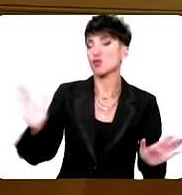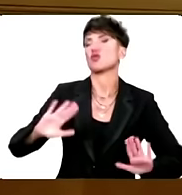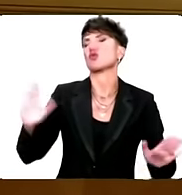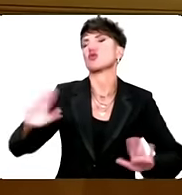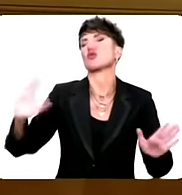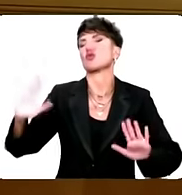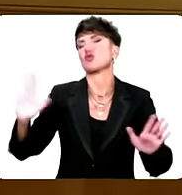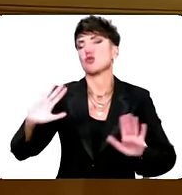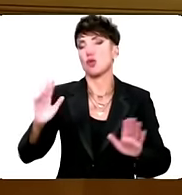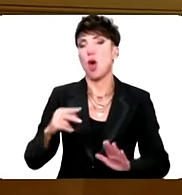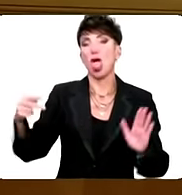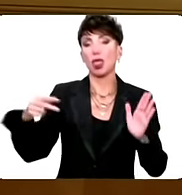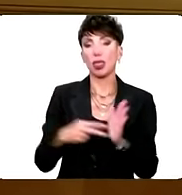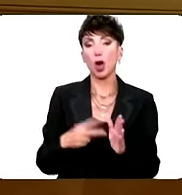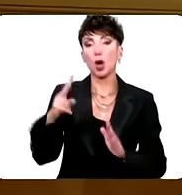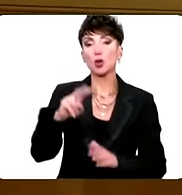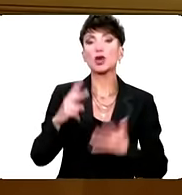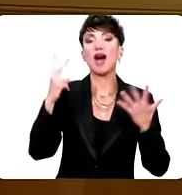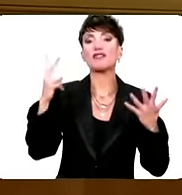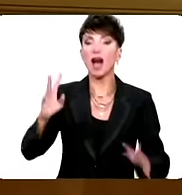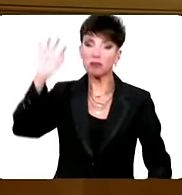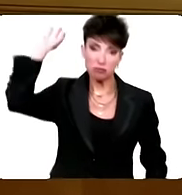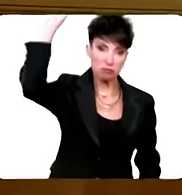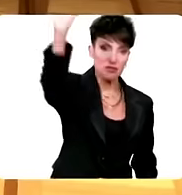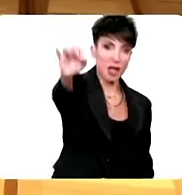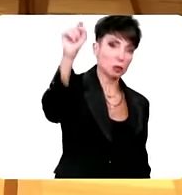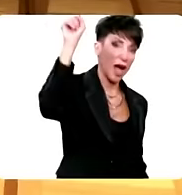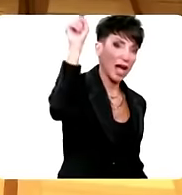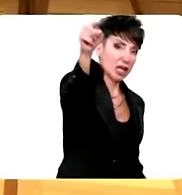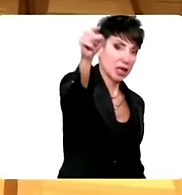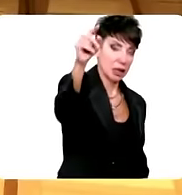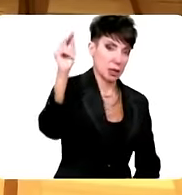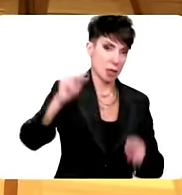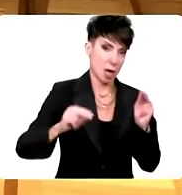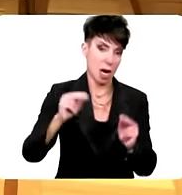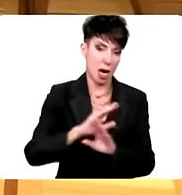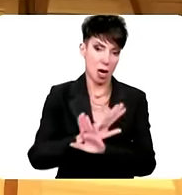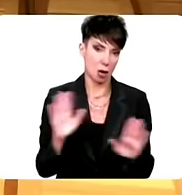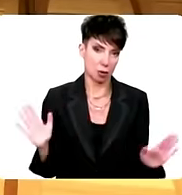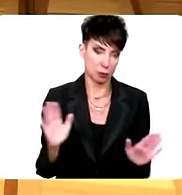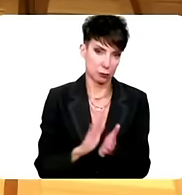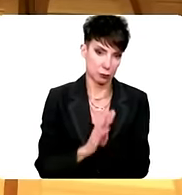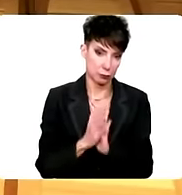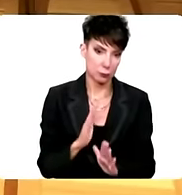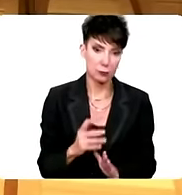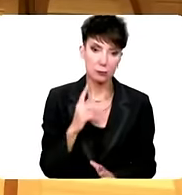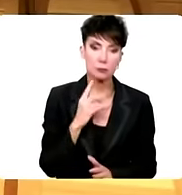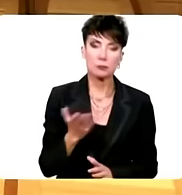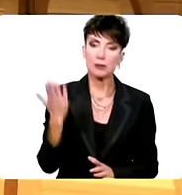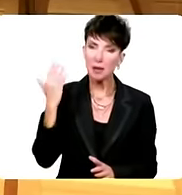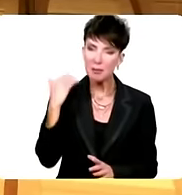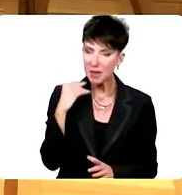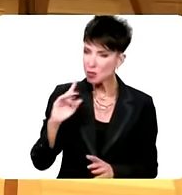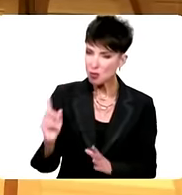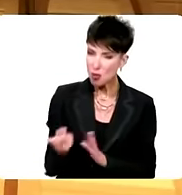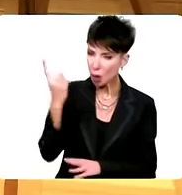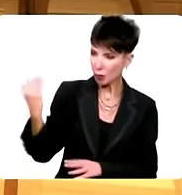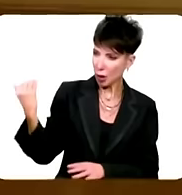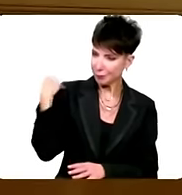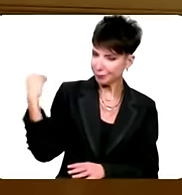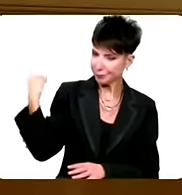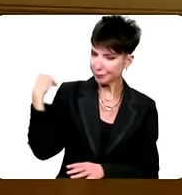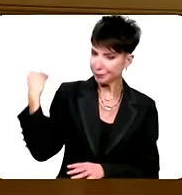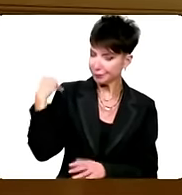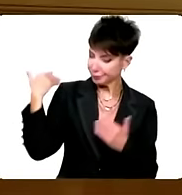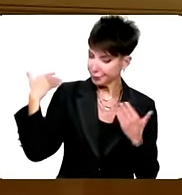το 2027. Θυμάστε ότι πολλές φορές και στη διάρκεια της πρώτης θητείας μου είχατε κάνει αντίστοιχα ερωτήματα.